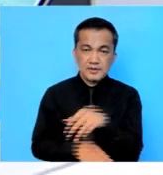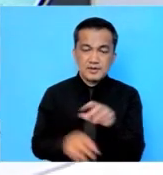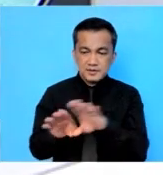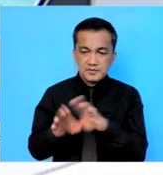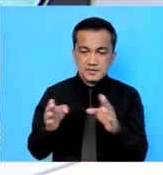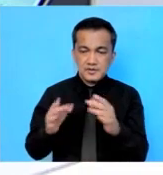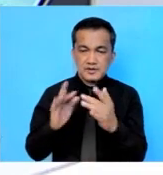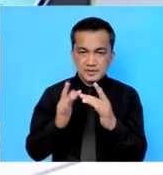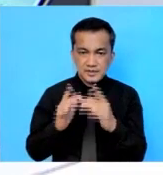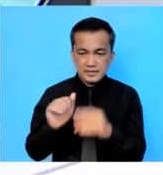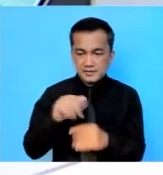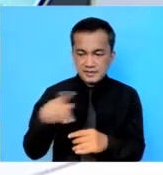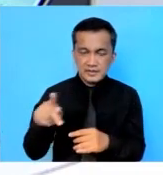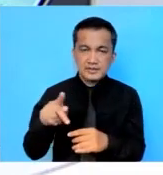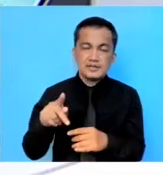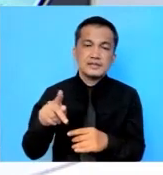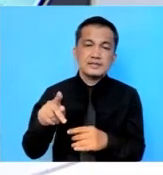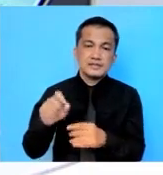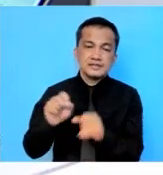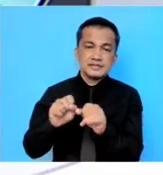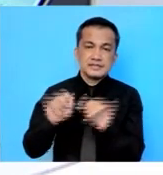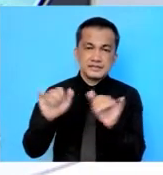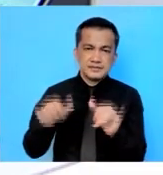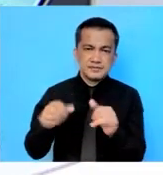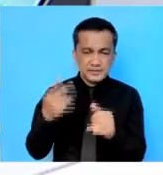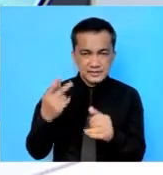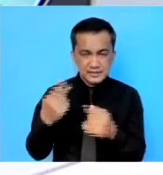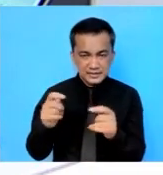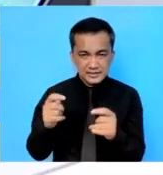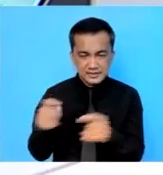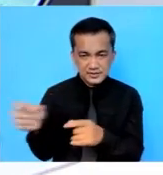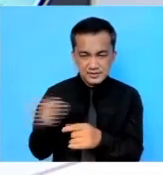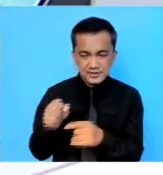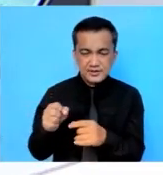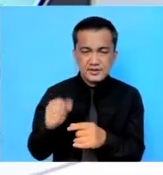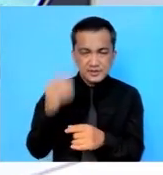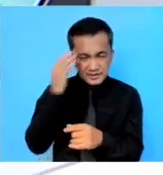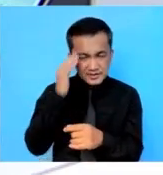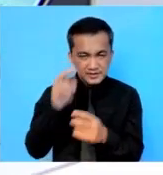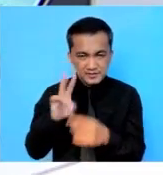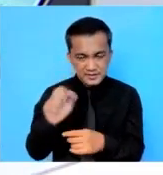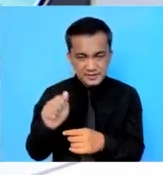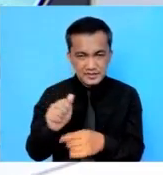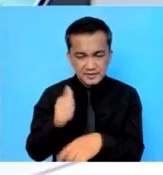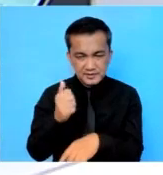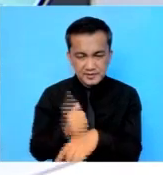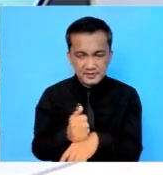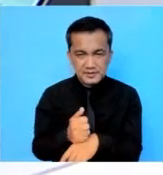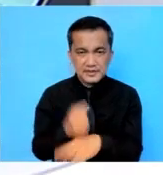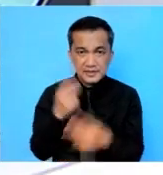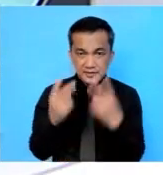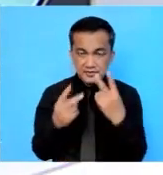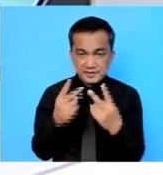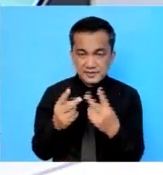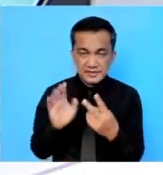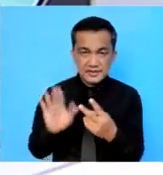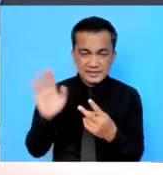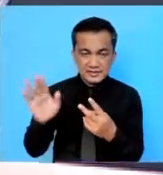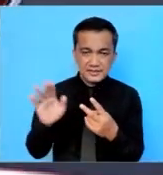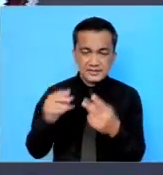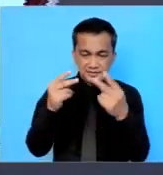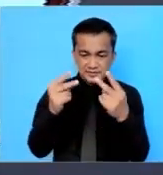online application system. Kaya't subukan natin kumuha ng Korean Visa online appointment. Bisitahin lamang yung kanilang